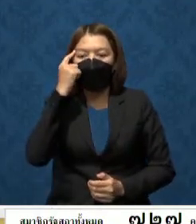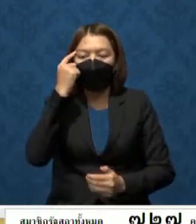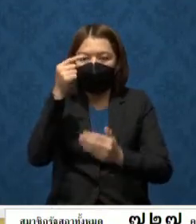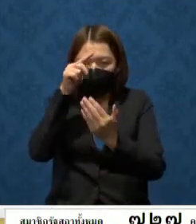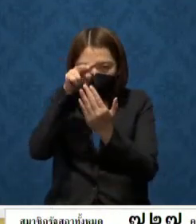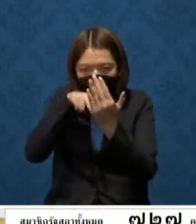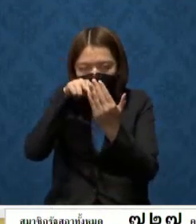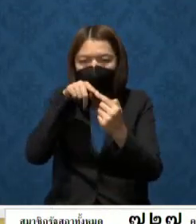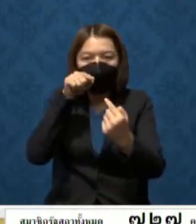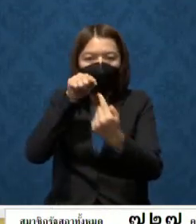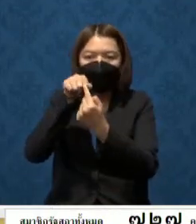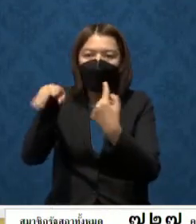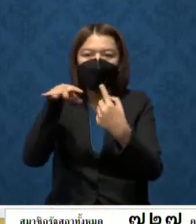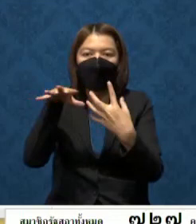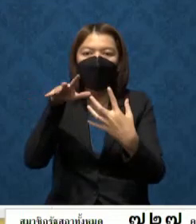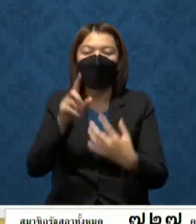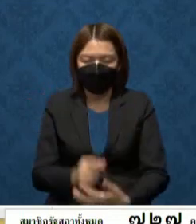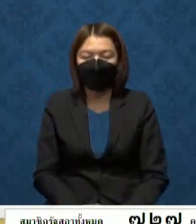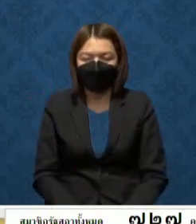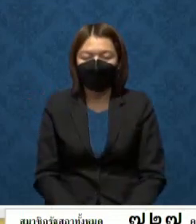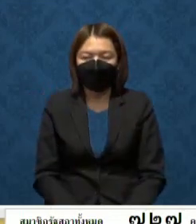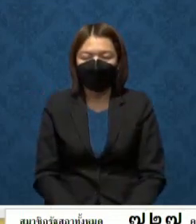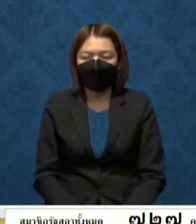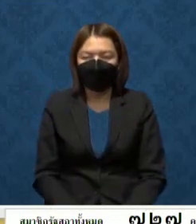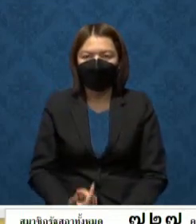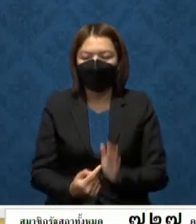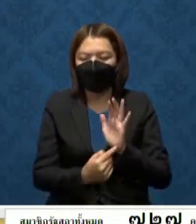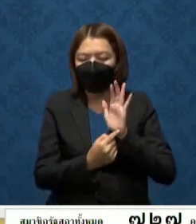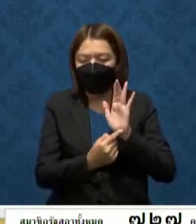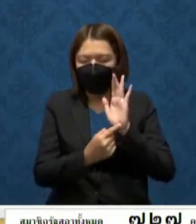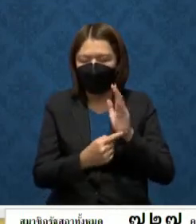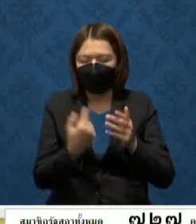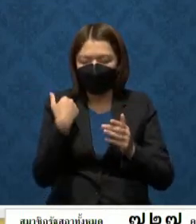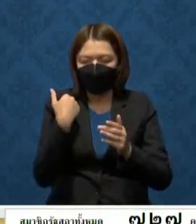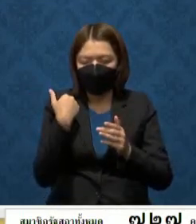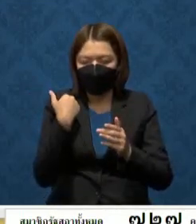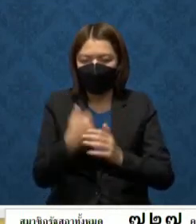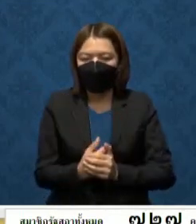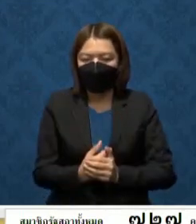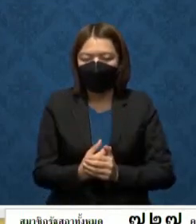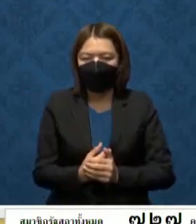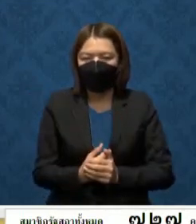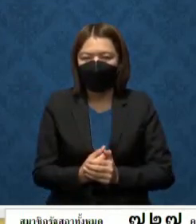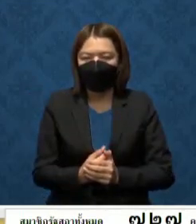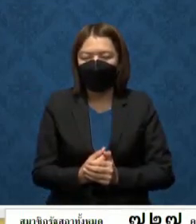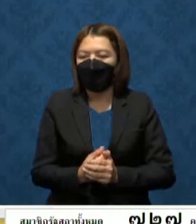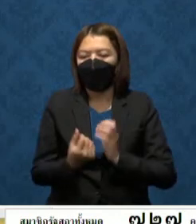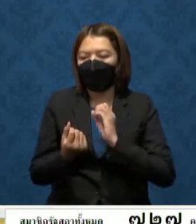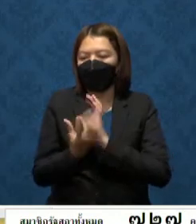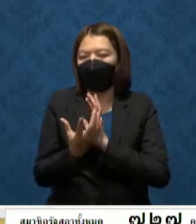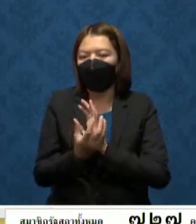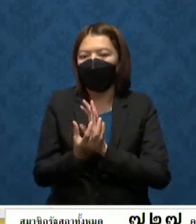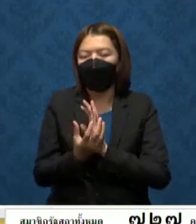นั่งคืนตัวอย่างนะครัหรอในอีกหลๆกรณีที่ผู้ความผู้กรณีหอผู้เสียหาย